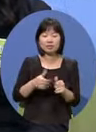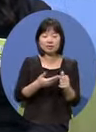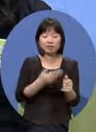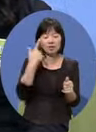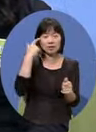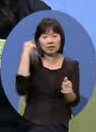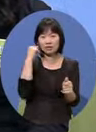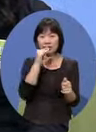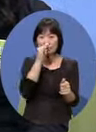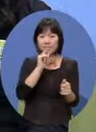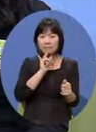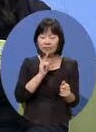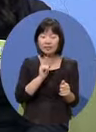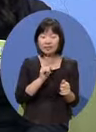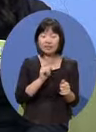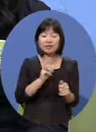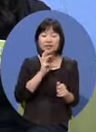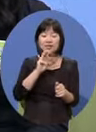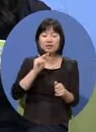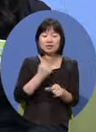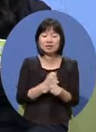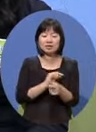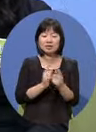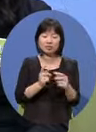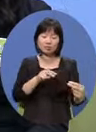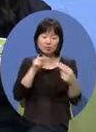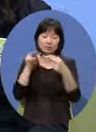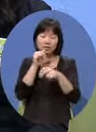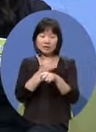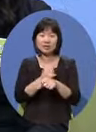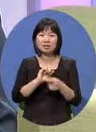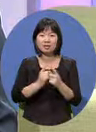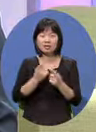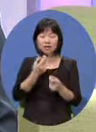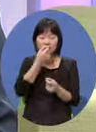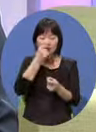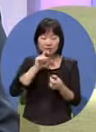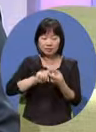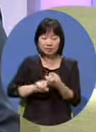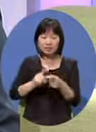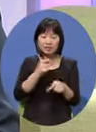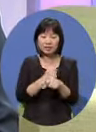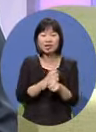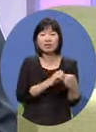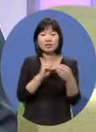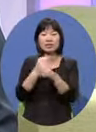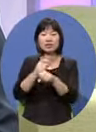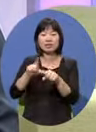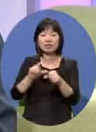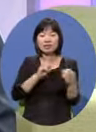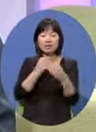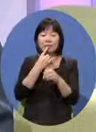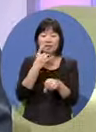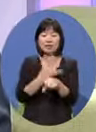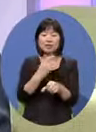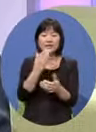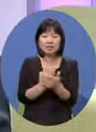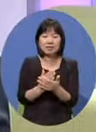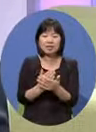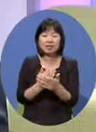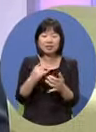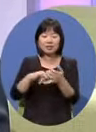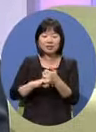거 기억나시죠? 꼭 30분씩 서로 눈 마주치면서 서로 친밀감 대화하는데 대화만 하는 게 아니고 스킨십도